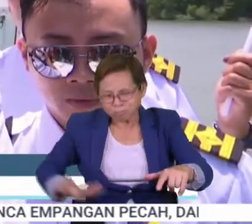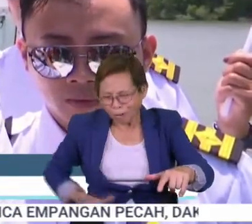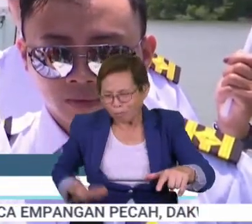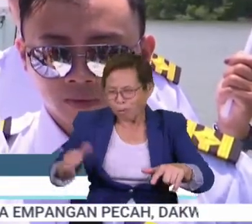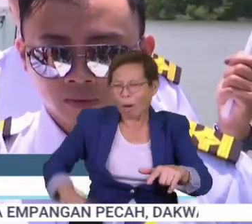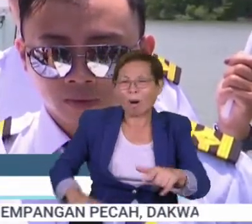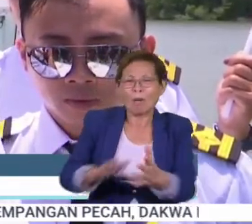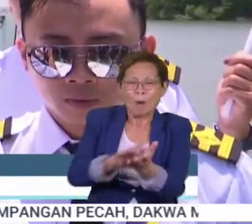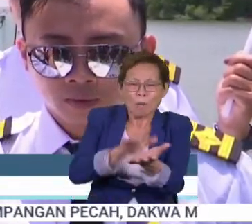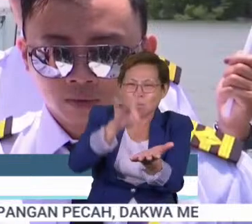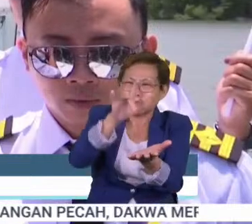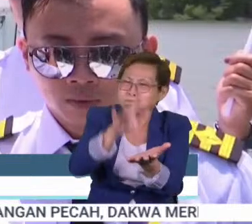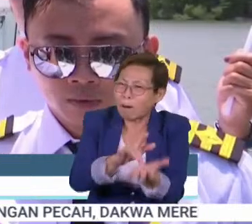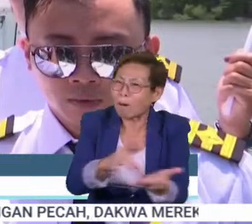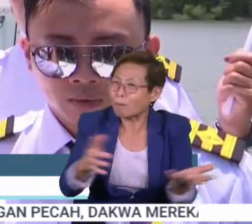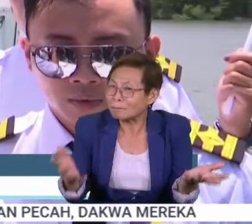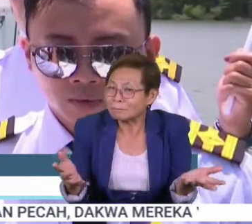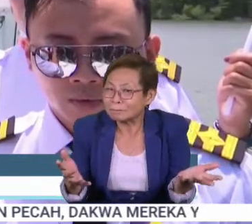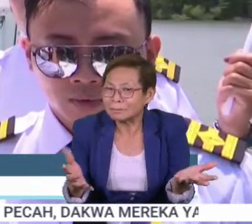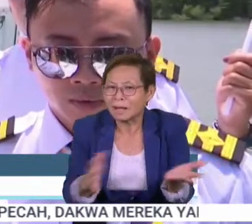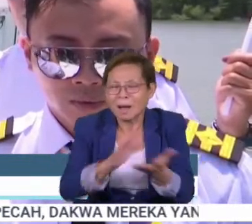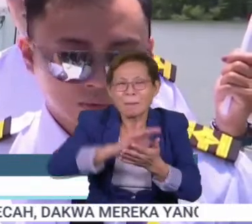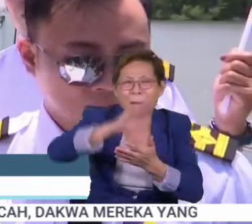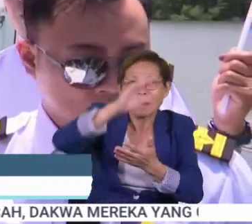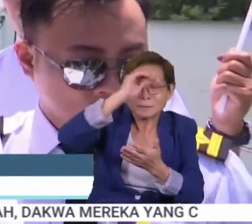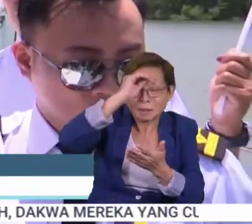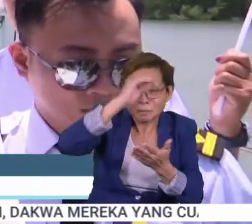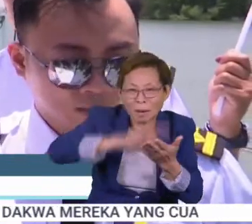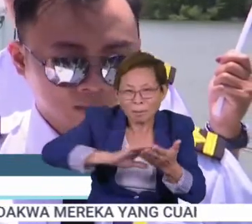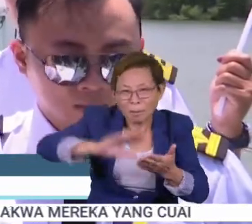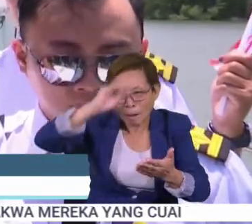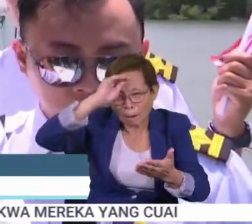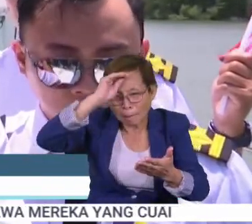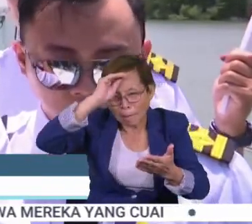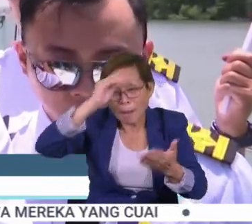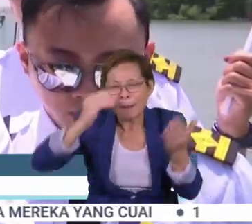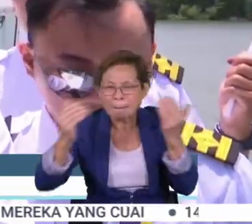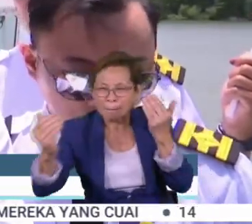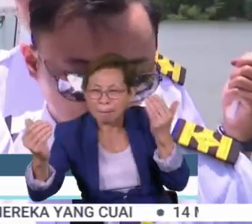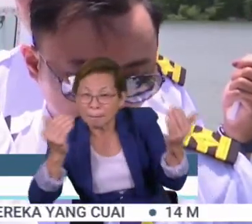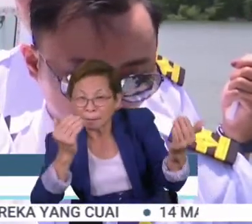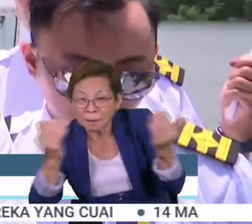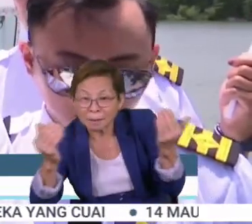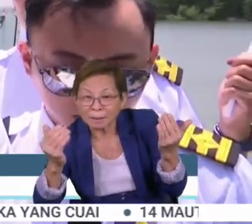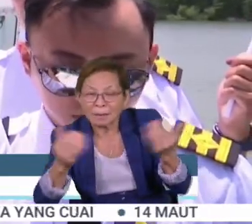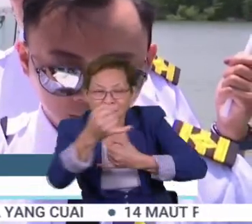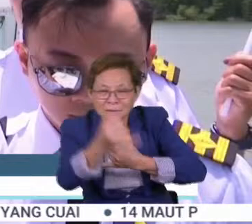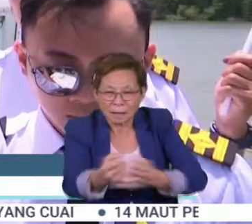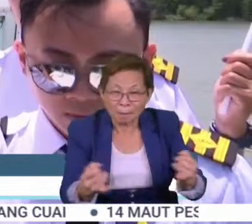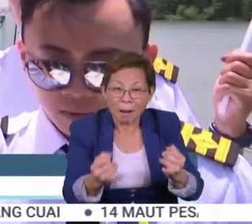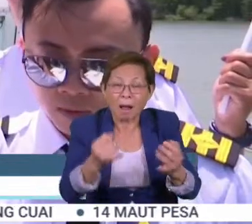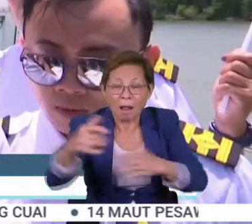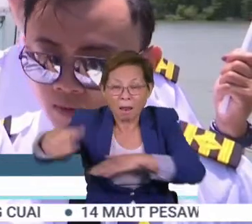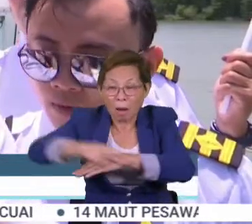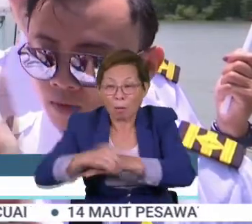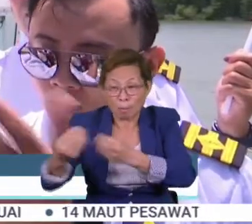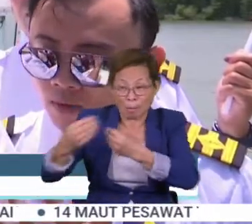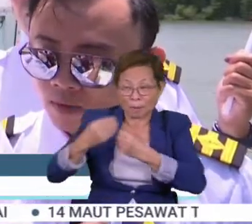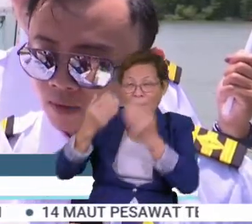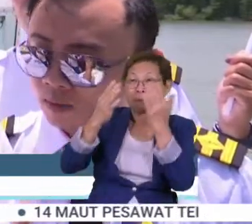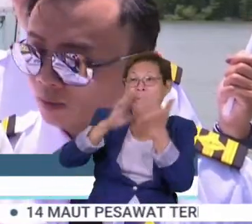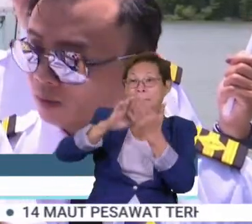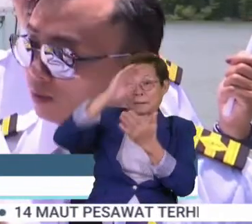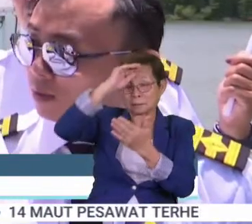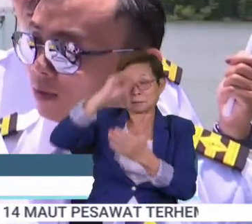ambil kesempatan. Sedangkan pelajaran yang ditimba tu kalau berbanding dengan apa yang Jabatan Laut bagi hari ini, saya rasa saya cukup